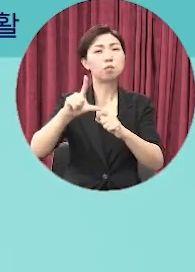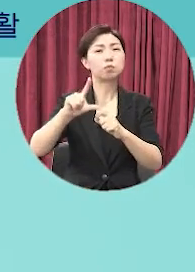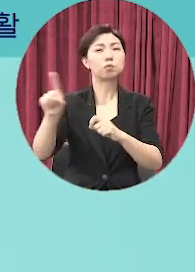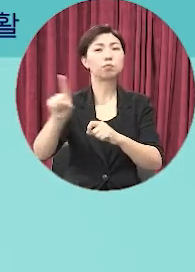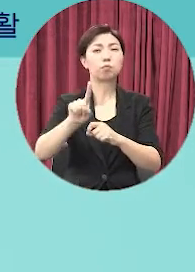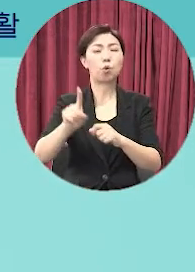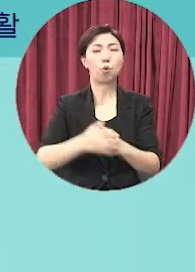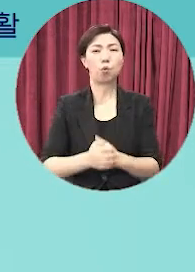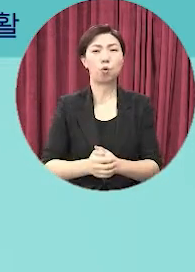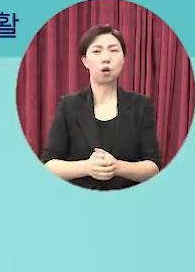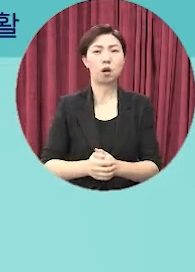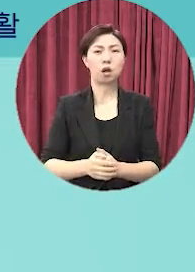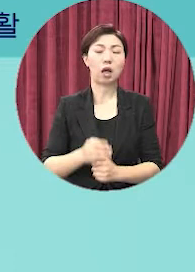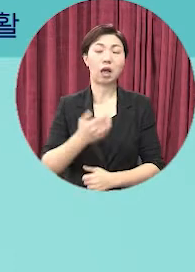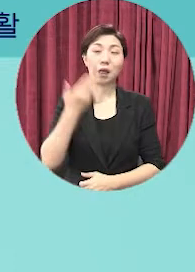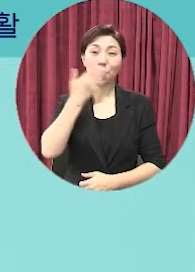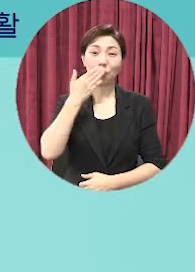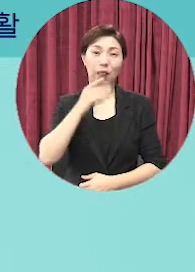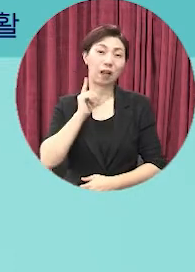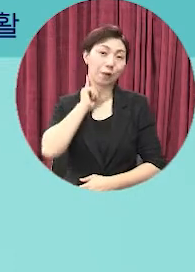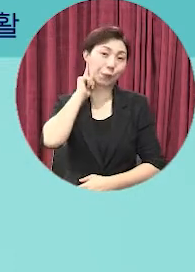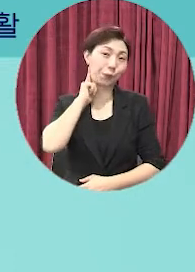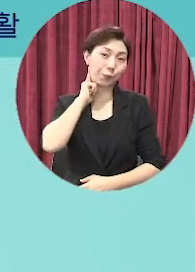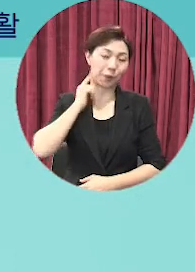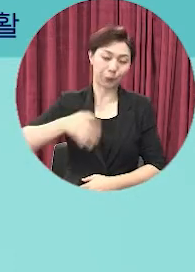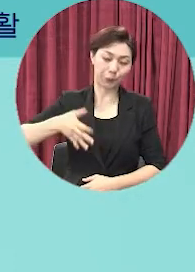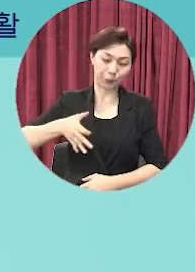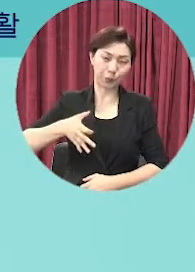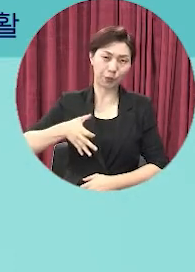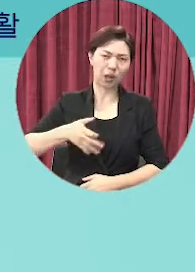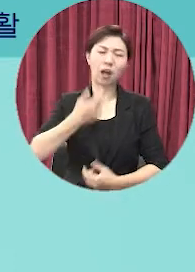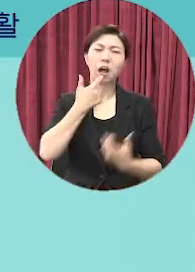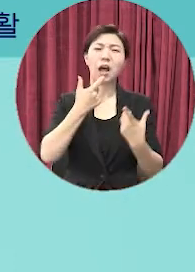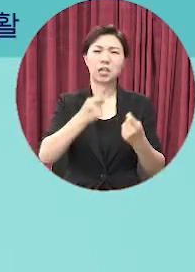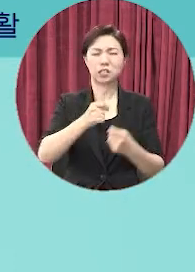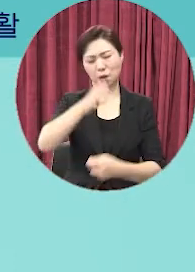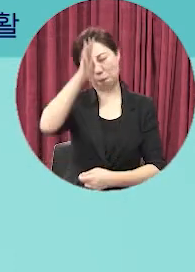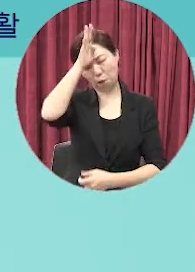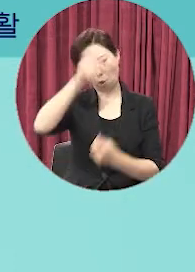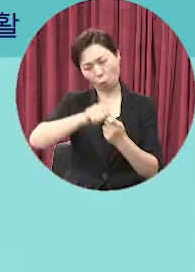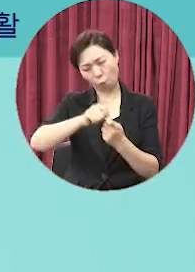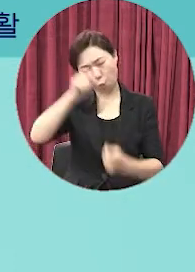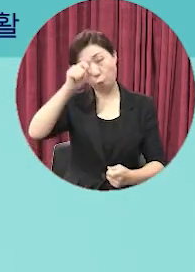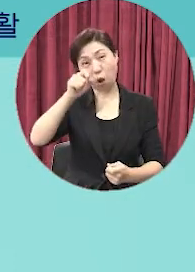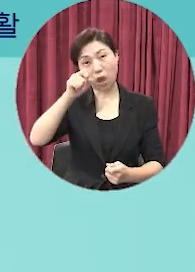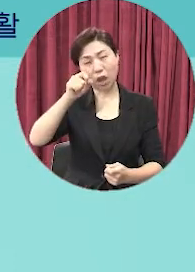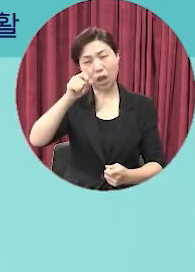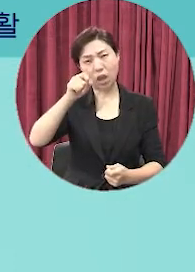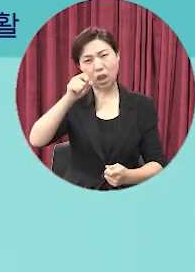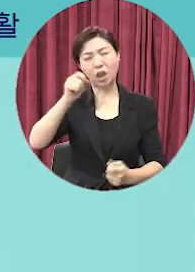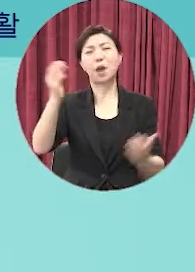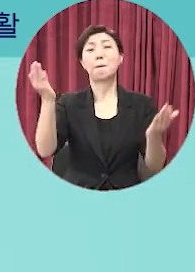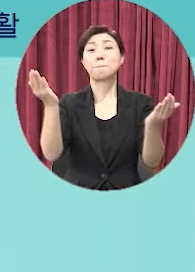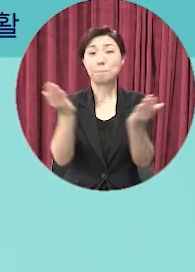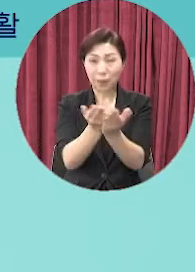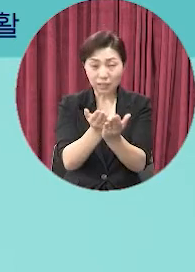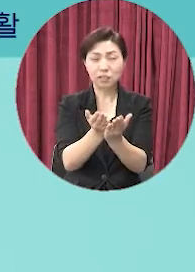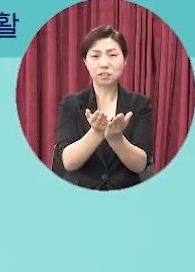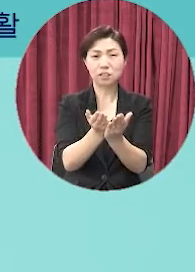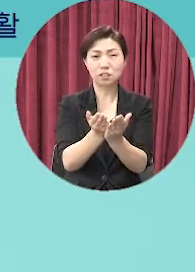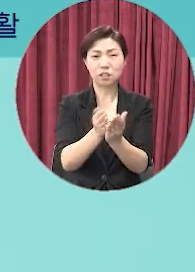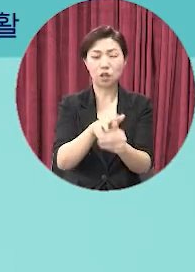그 만성질환이라든지 2차 장애에 따라서 거기에 따라 좀 맞춤형으로 제공될 수 있는